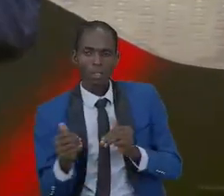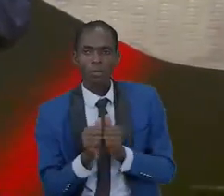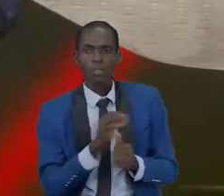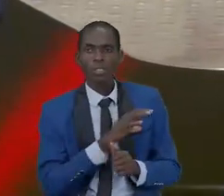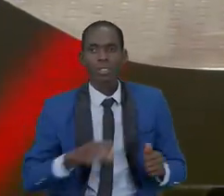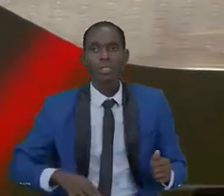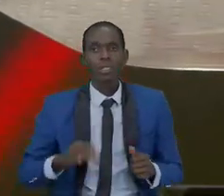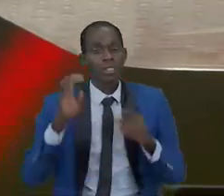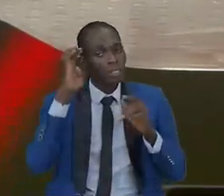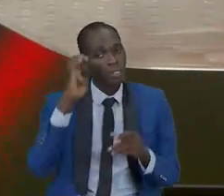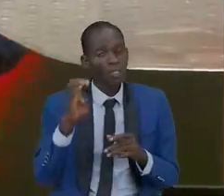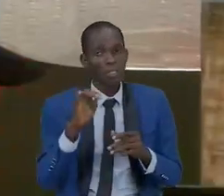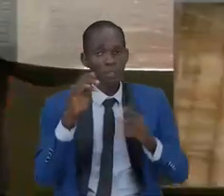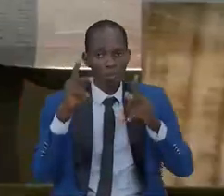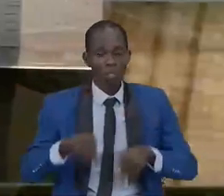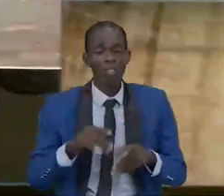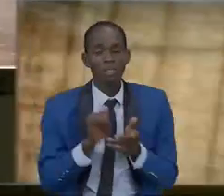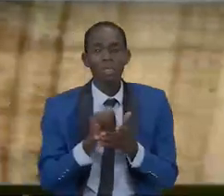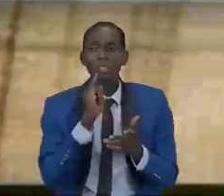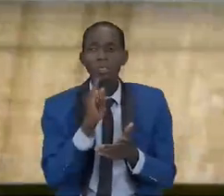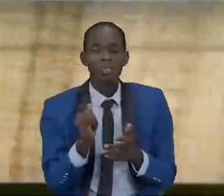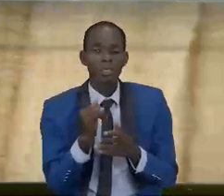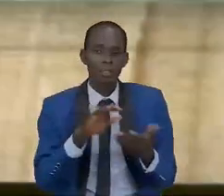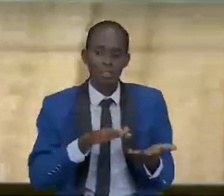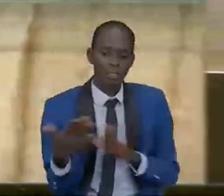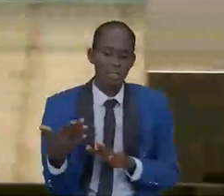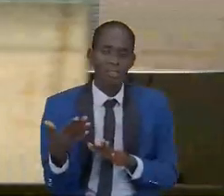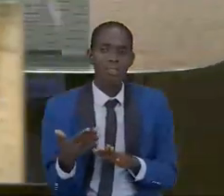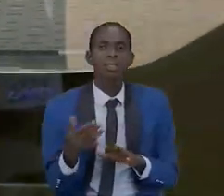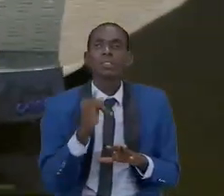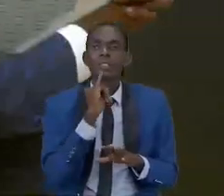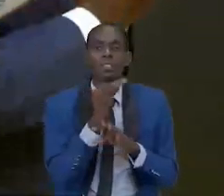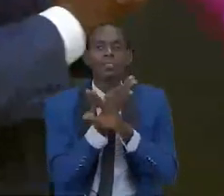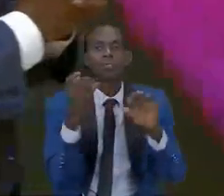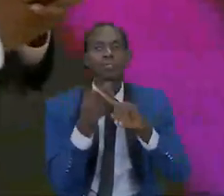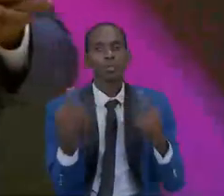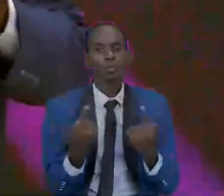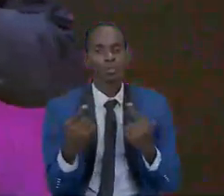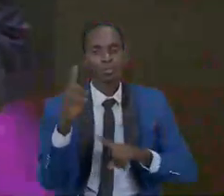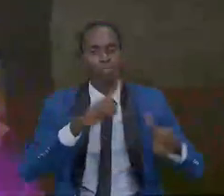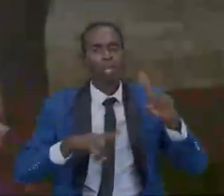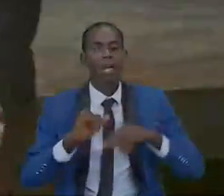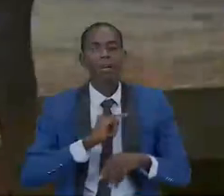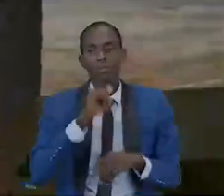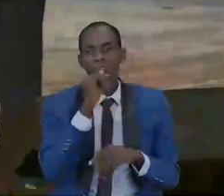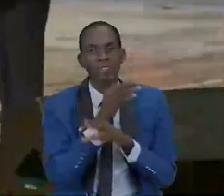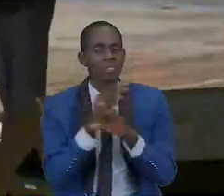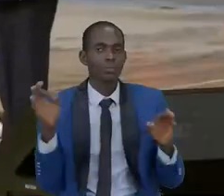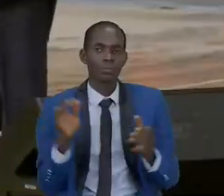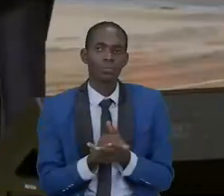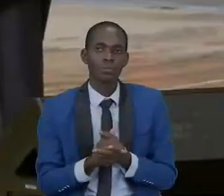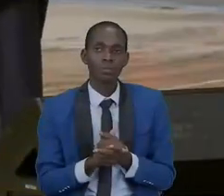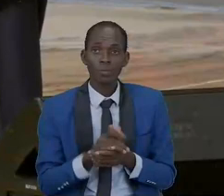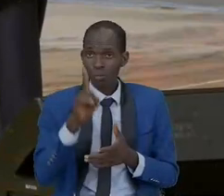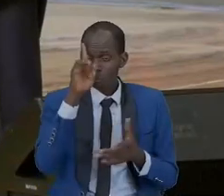car celui qui est mort est libre du péché je suis libre est-ce